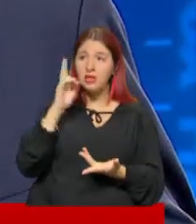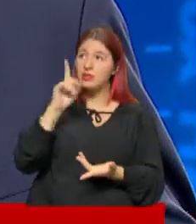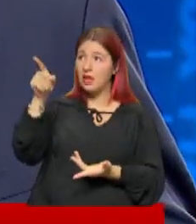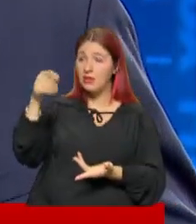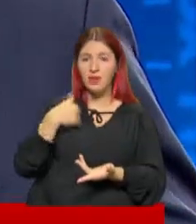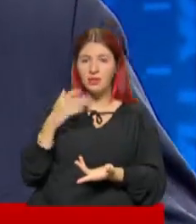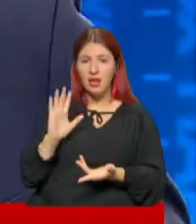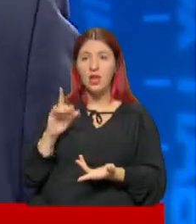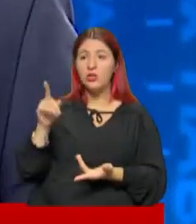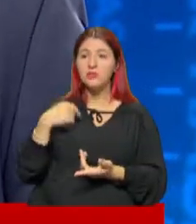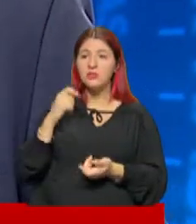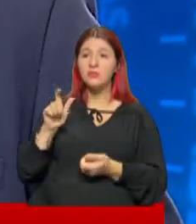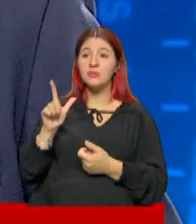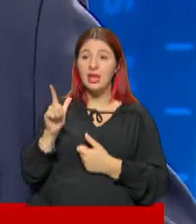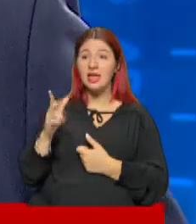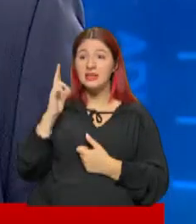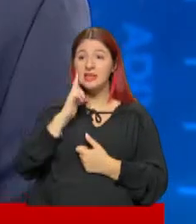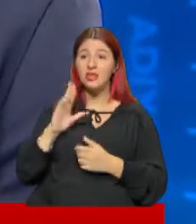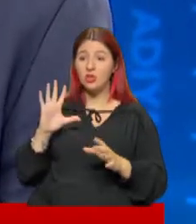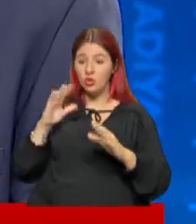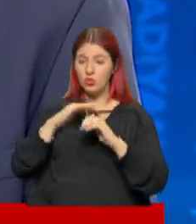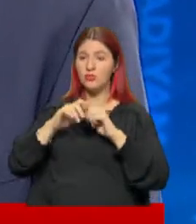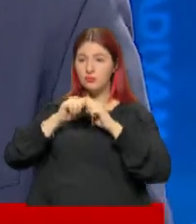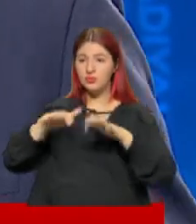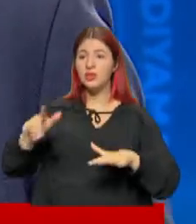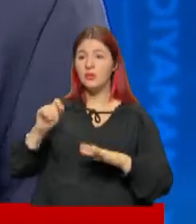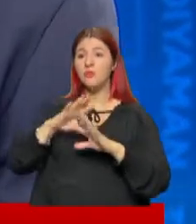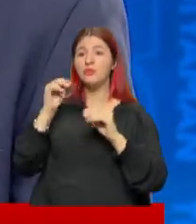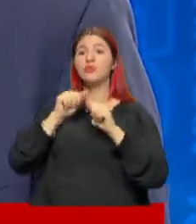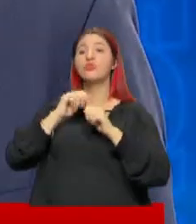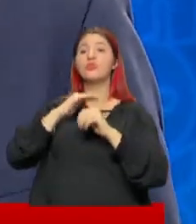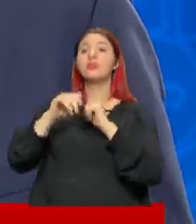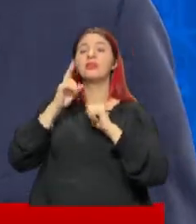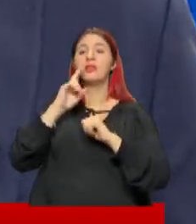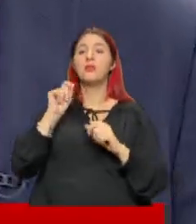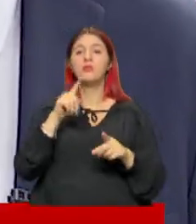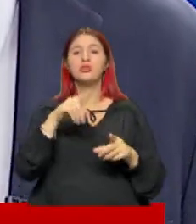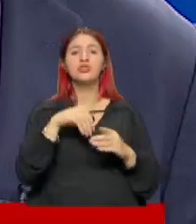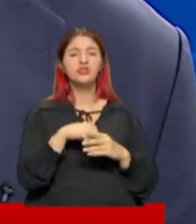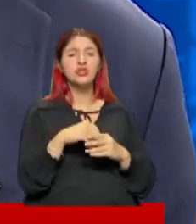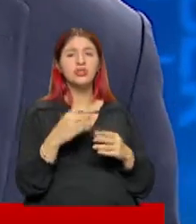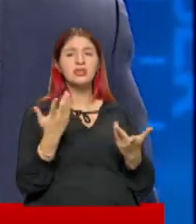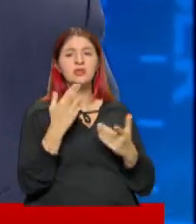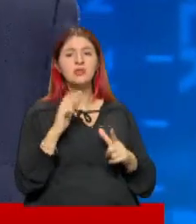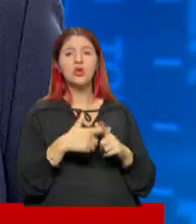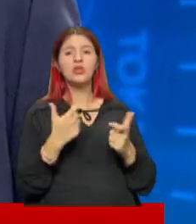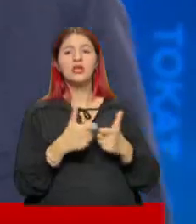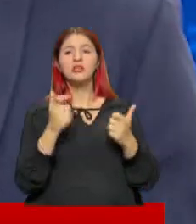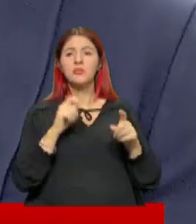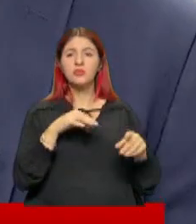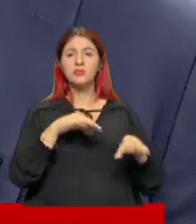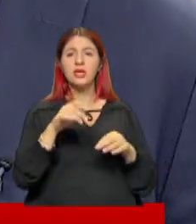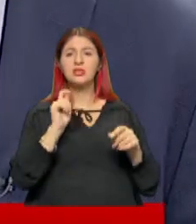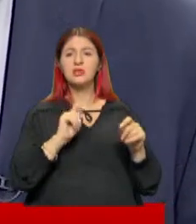sensin. Oysa bizim de yapmamız gereken zenginliği topluma yaymak. Tüm toplumu zenginleştirmek. Bunun için nasıl bir proje geliştiriyorsunuz,